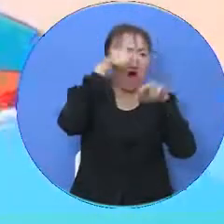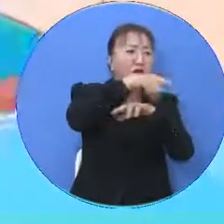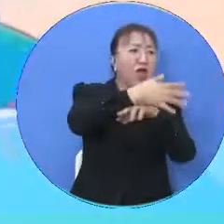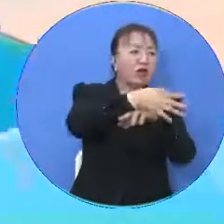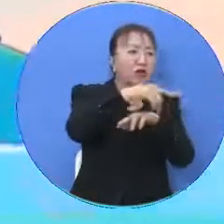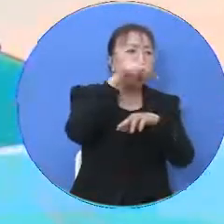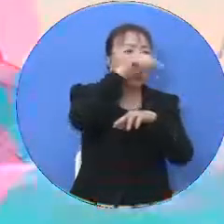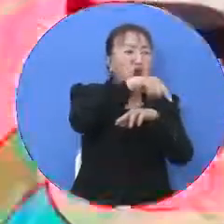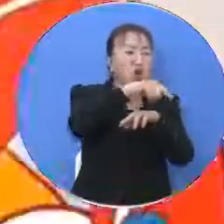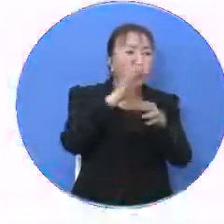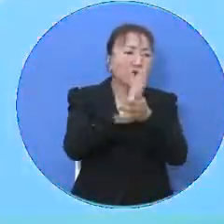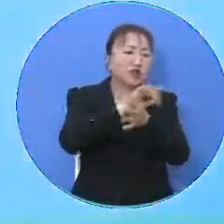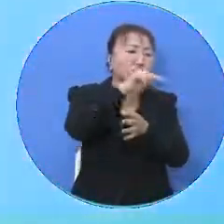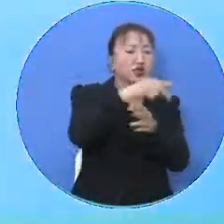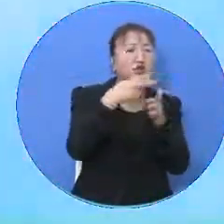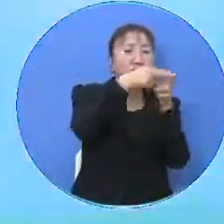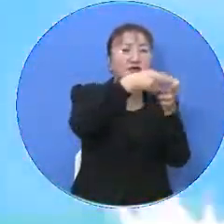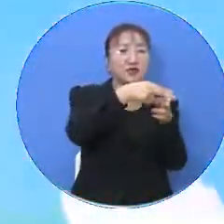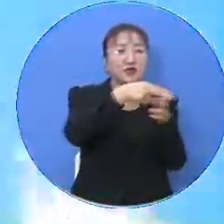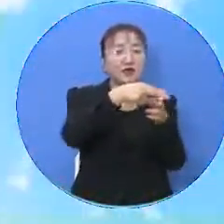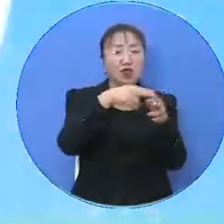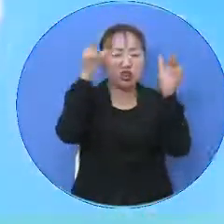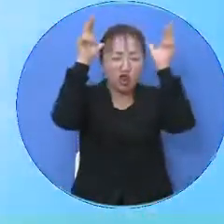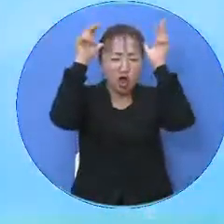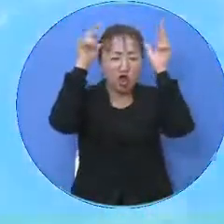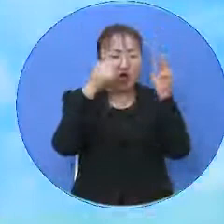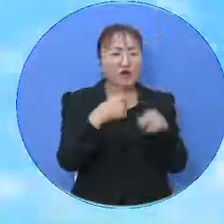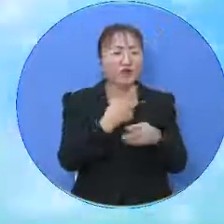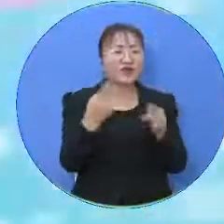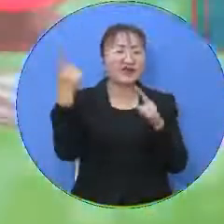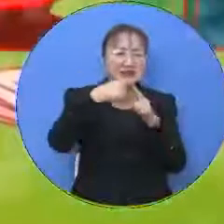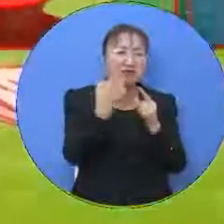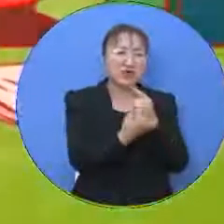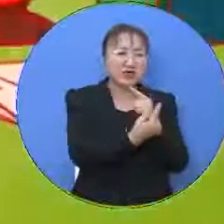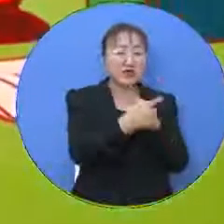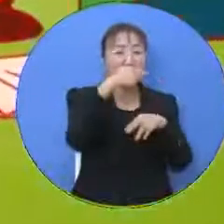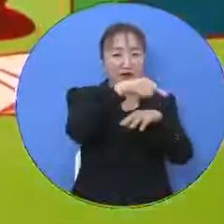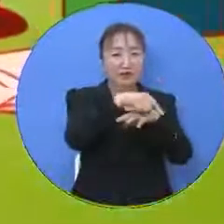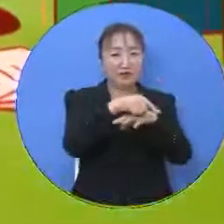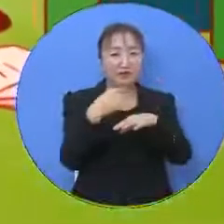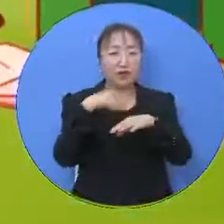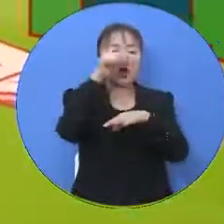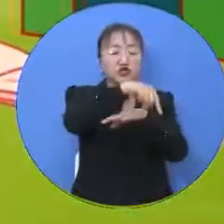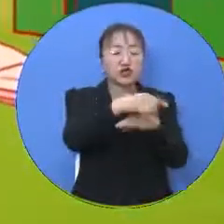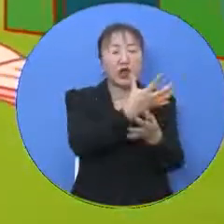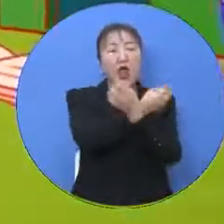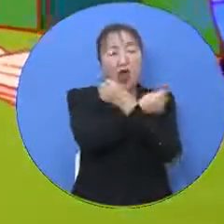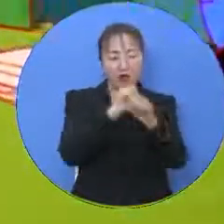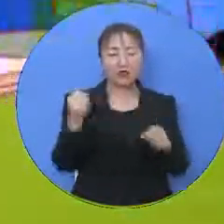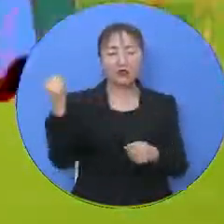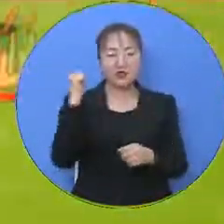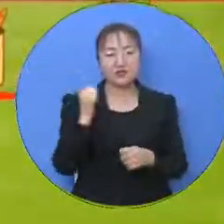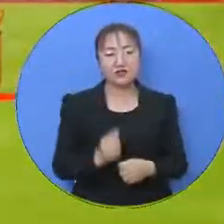байна. Ноход одоохон туслая. Бяцхан нохой минь, тэсээрэ. Бид одоохон чамайг аварлаа. Бид бяцхан нохойг үерийн аюулаас аварч